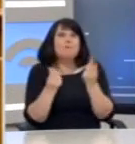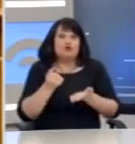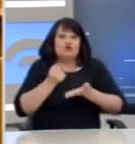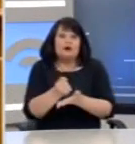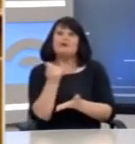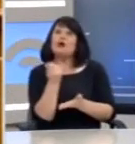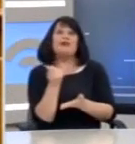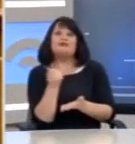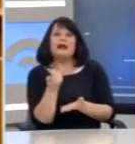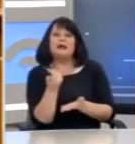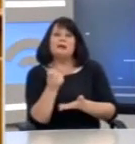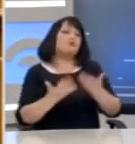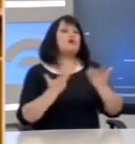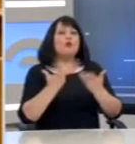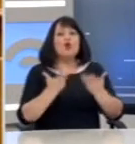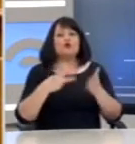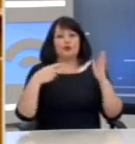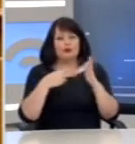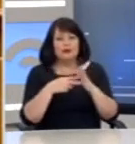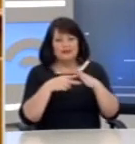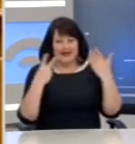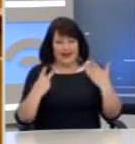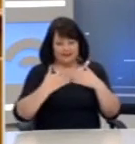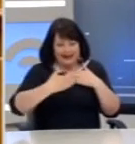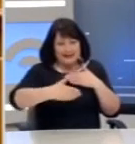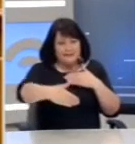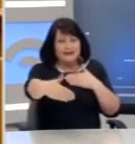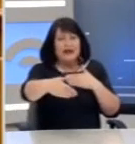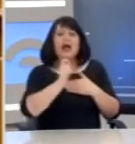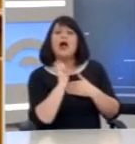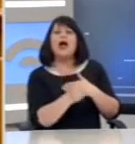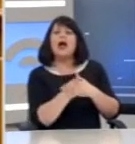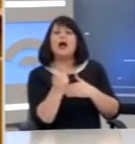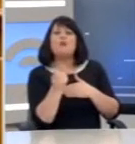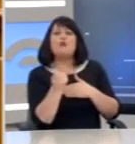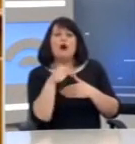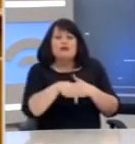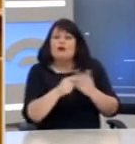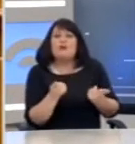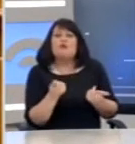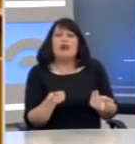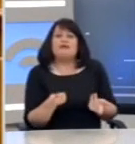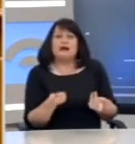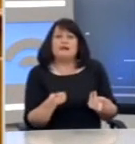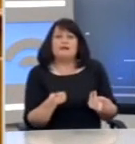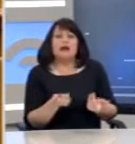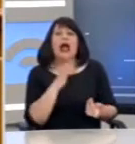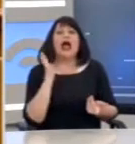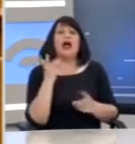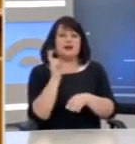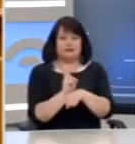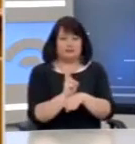χρηματοδοτηθεί στον προϋπολογισμό του 2017 και περαιτέρω η παρέμβαση αυτή. Ακόμα και αν υπάρχει χώρος